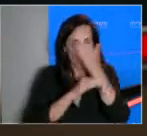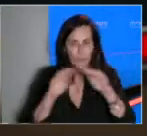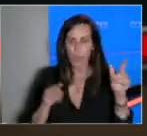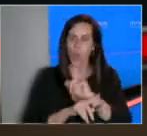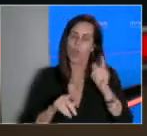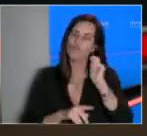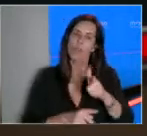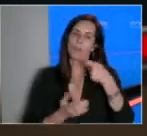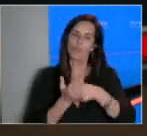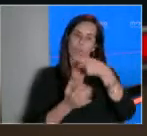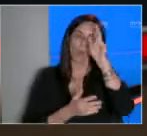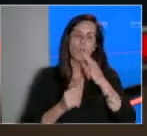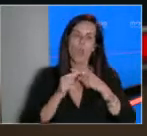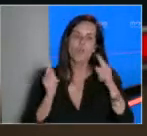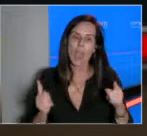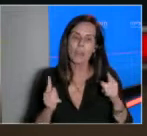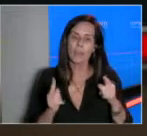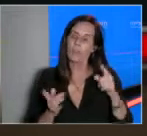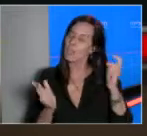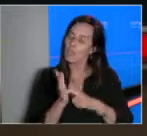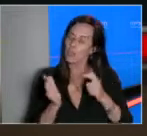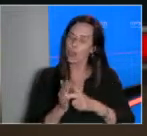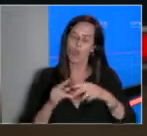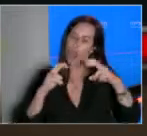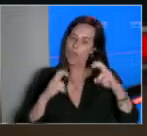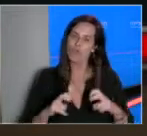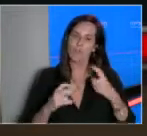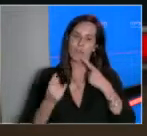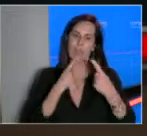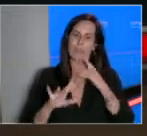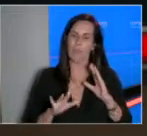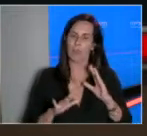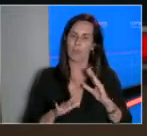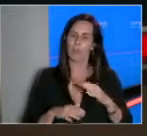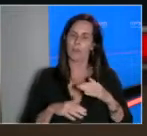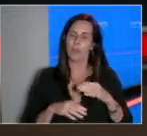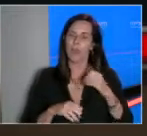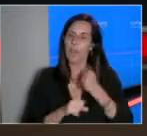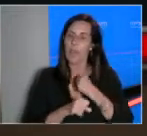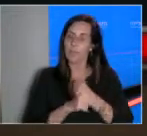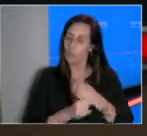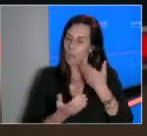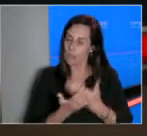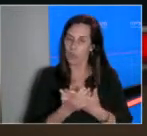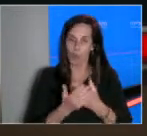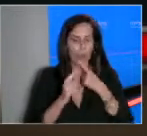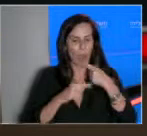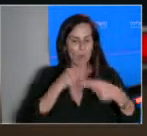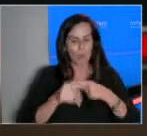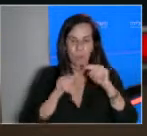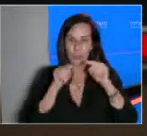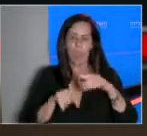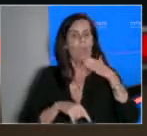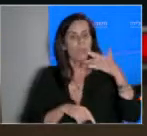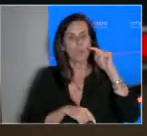לא לשלם תשלומי הורים השנה, ותדרשו לשבת על שולחן הדיונים, ולעשות מדווה רב שנתי, שנגיע